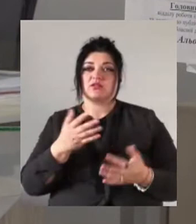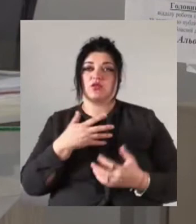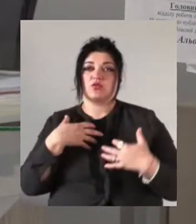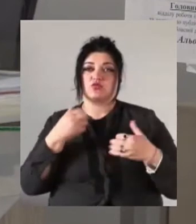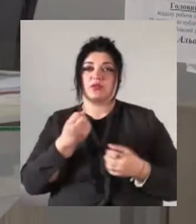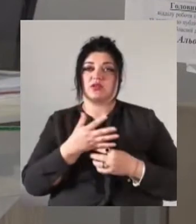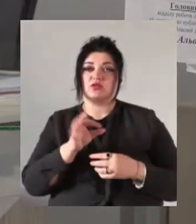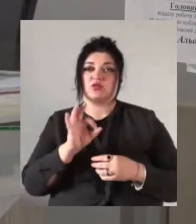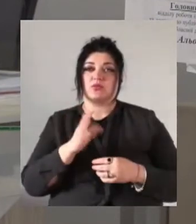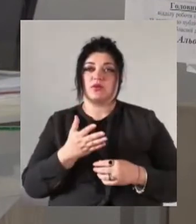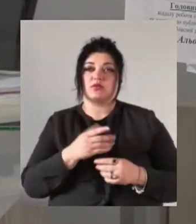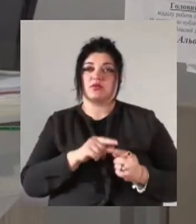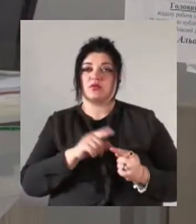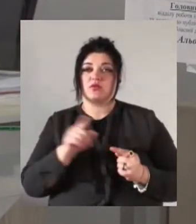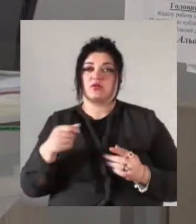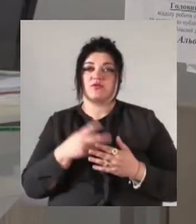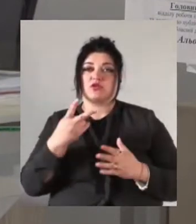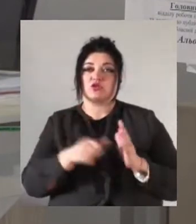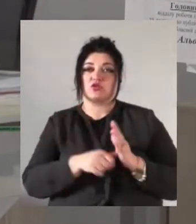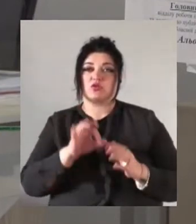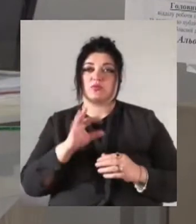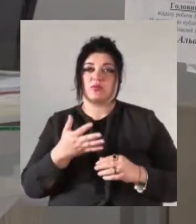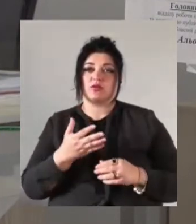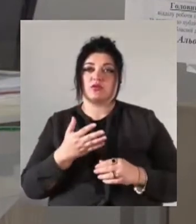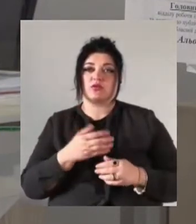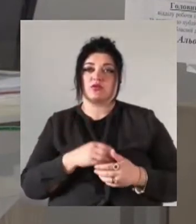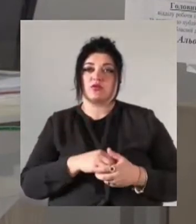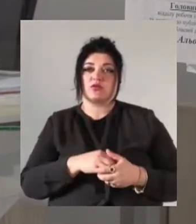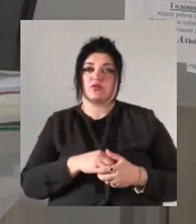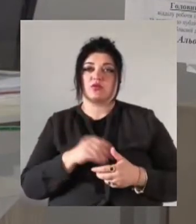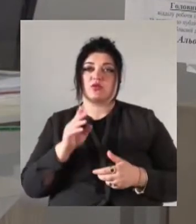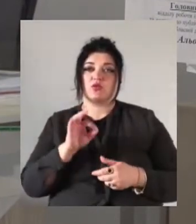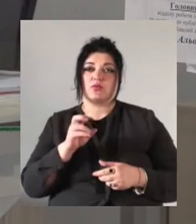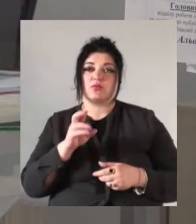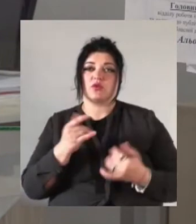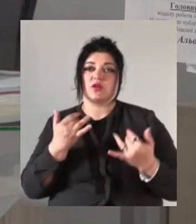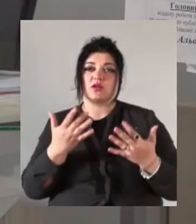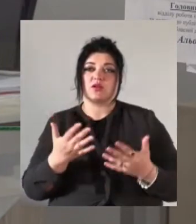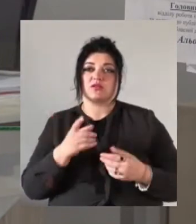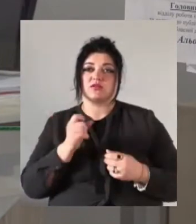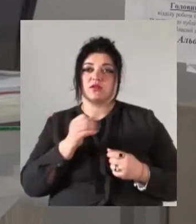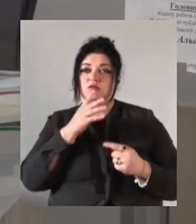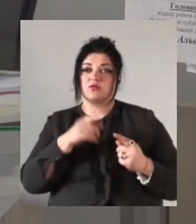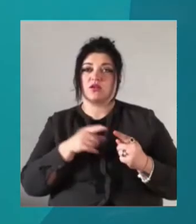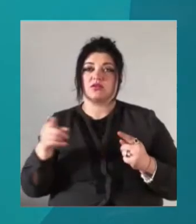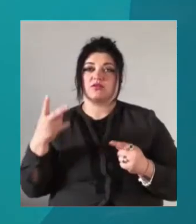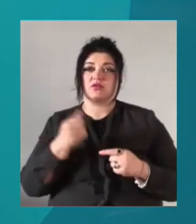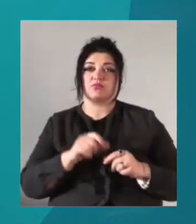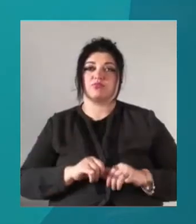2 особи, 26.05 – 12. Тобто кількість одужавших за останні 2 тижні збільшилась у 6